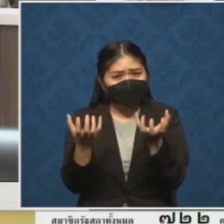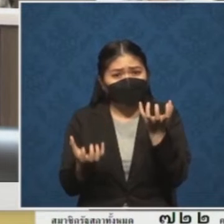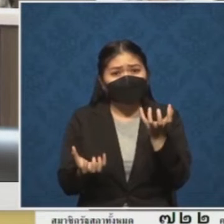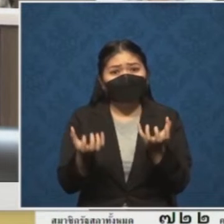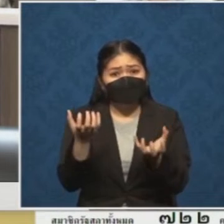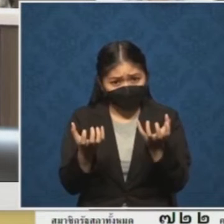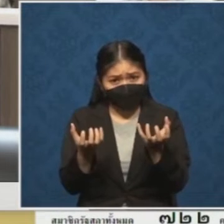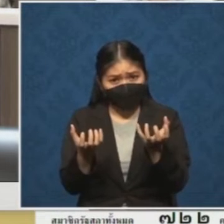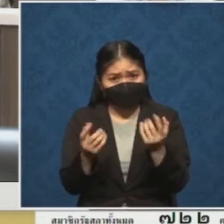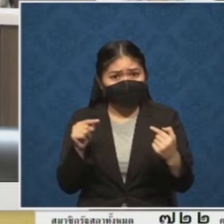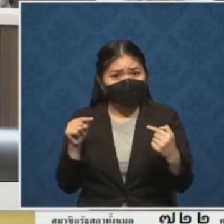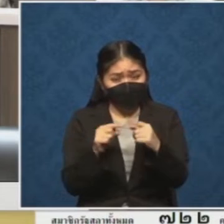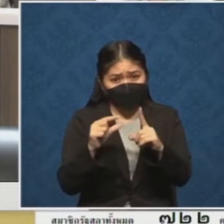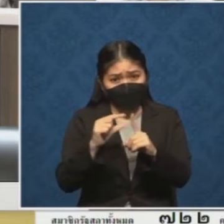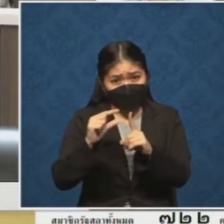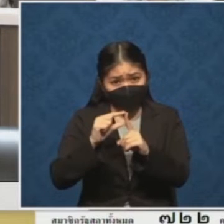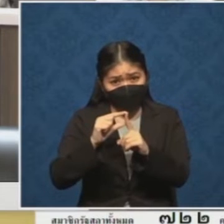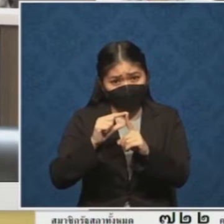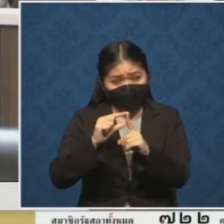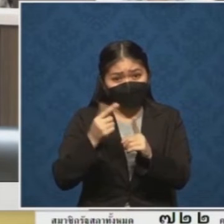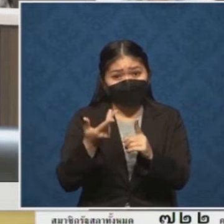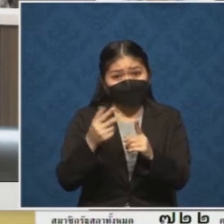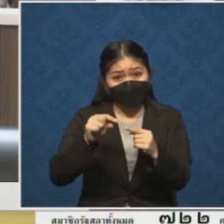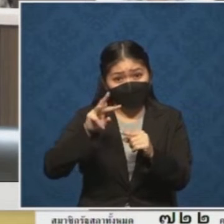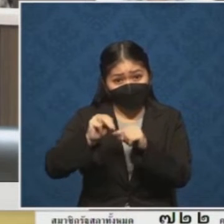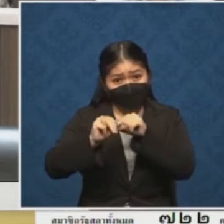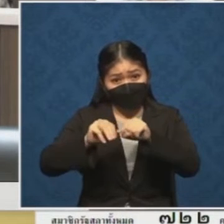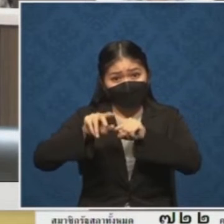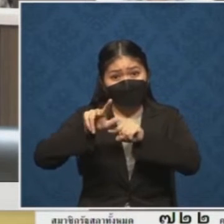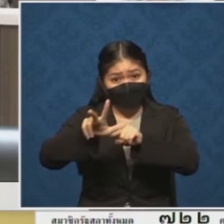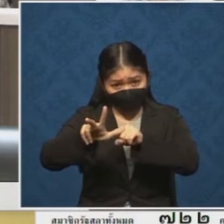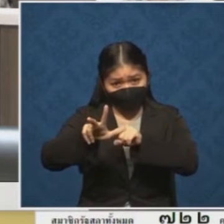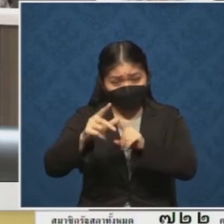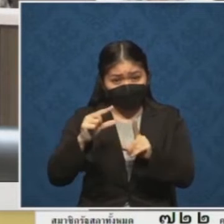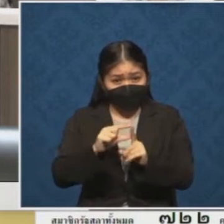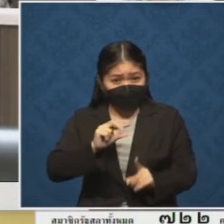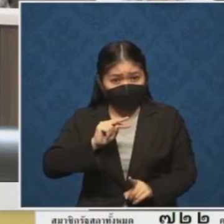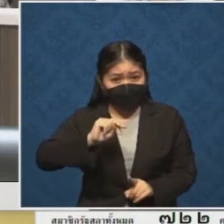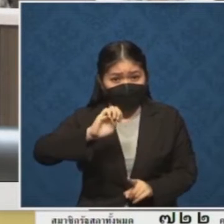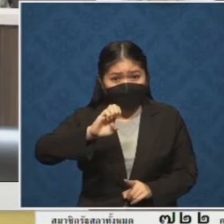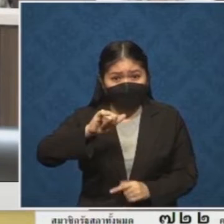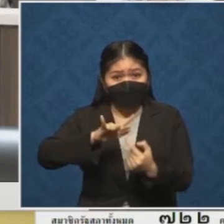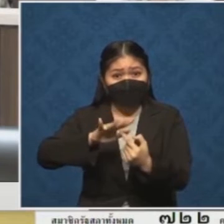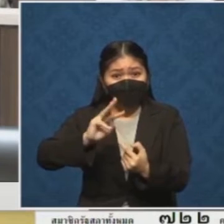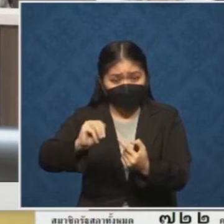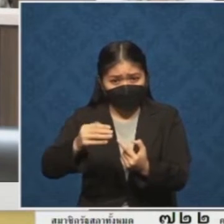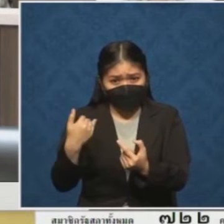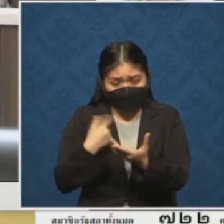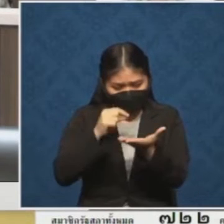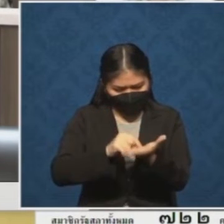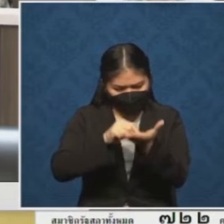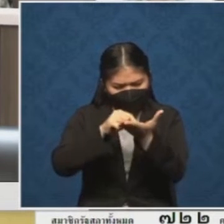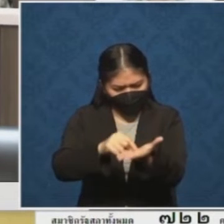ตามมาตรา3นี่นะครับท่านประธานครับผมดูคำนิยามที่มีการเสนอพระราชบัญญัตินี้เข้ามาแล้วเนี่ยอดเป็นห่ว